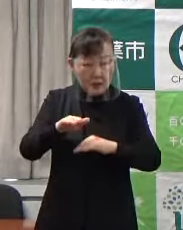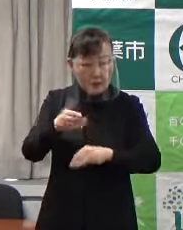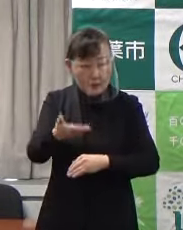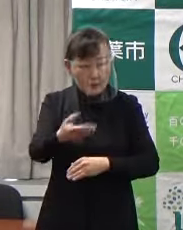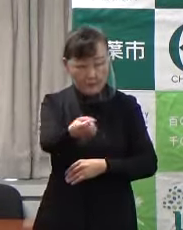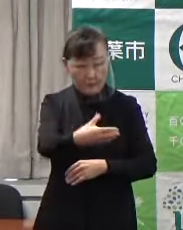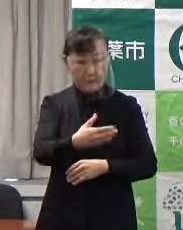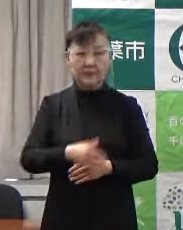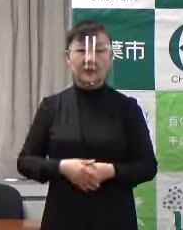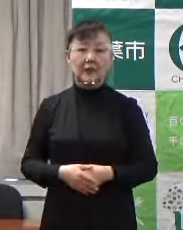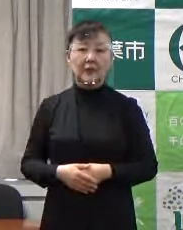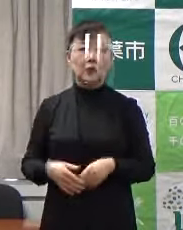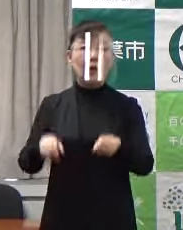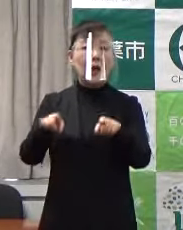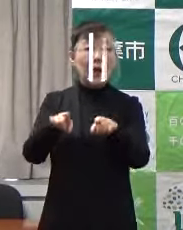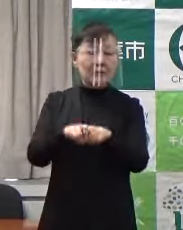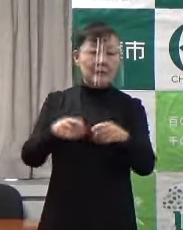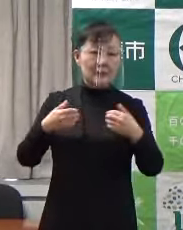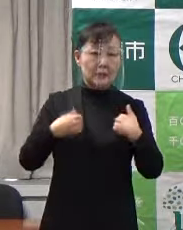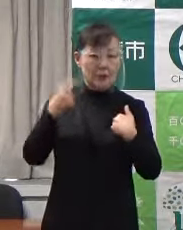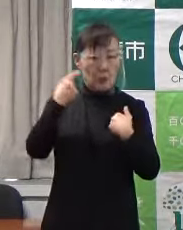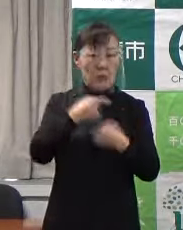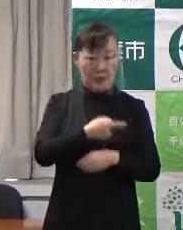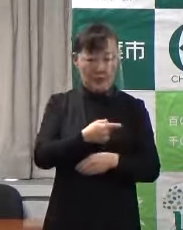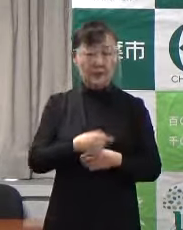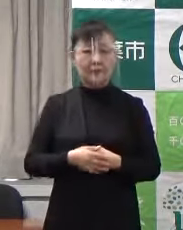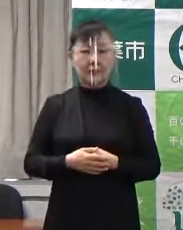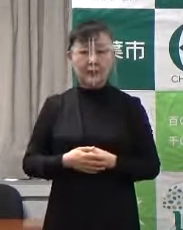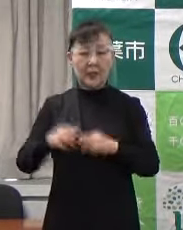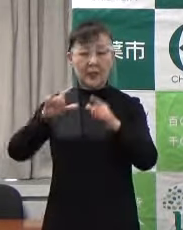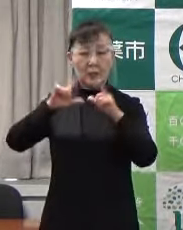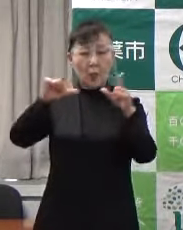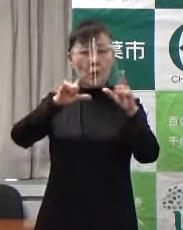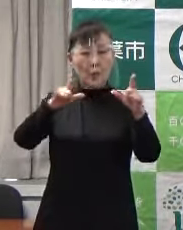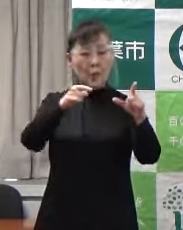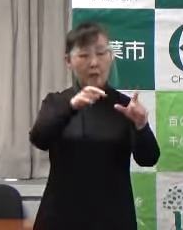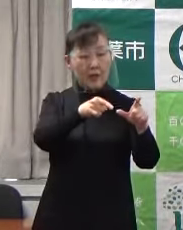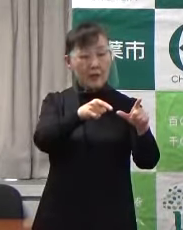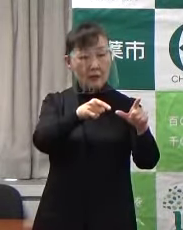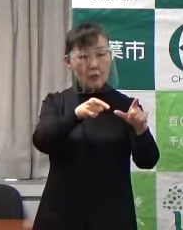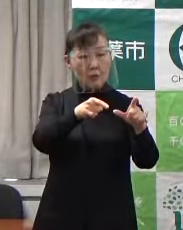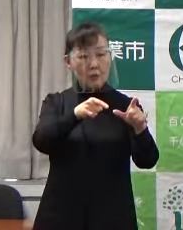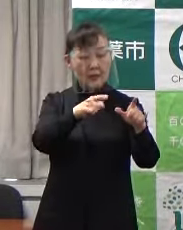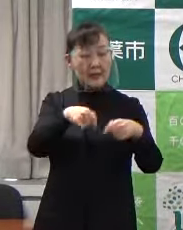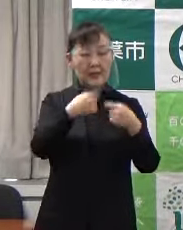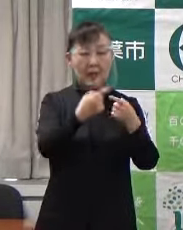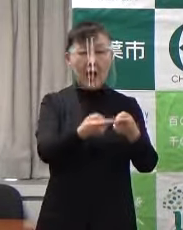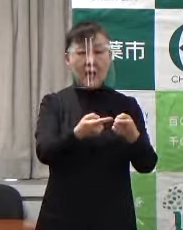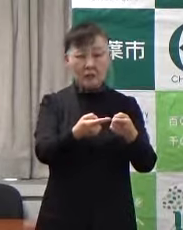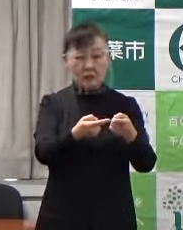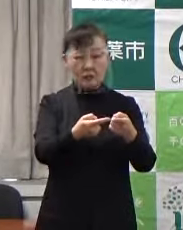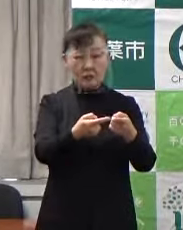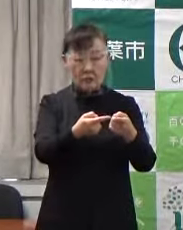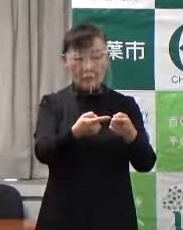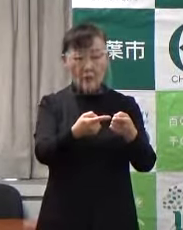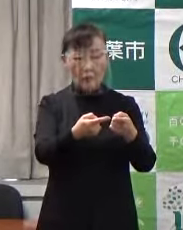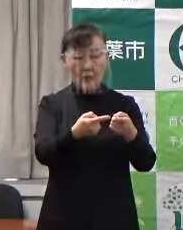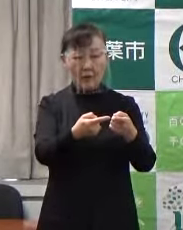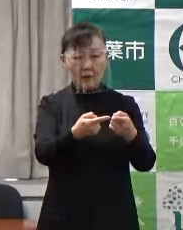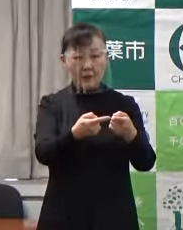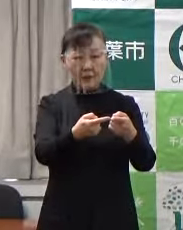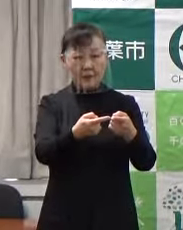はい、 これは合わせて必要だというふうに思っています。東京側へのそのに入る方はですね、むしろ多